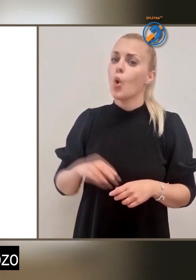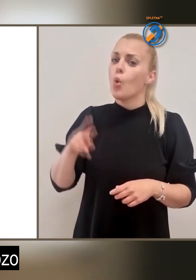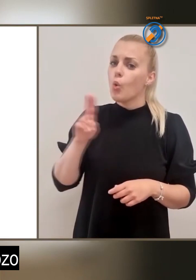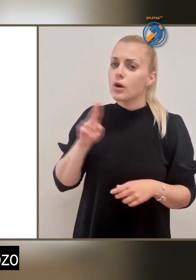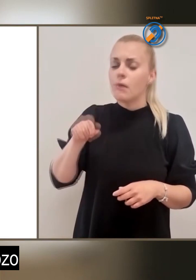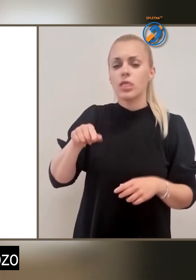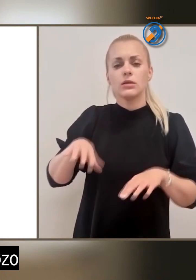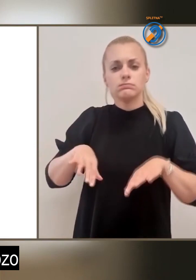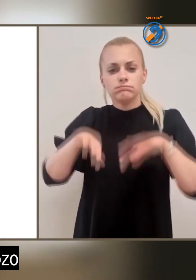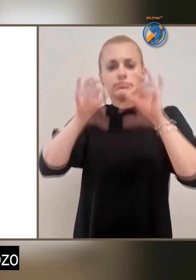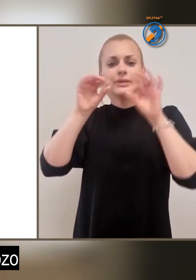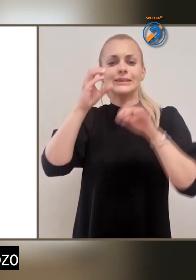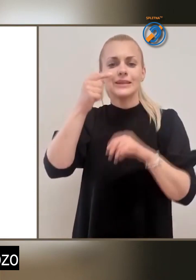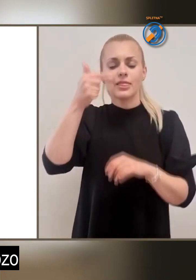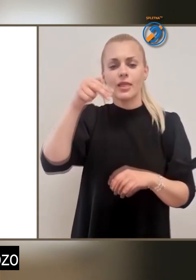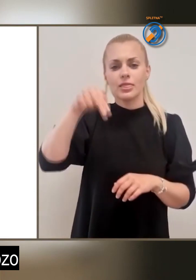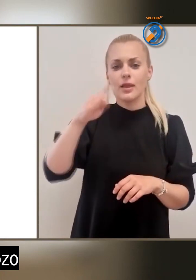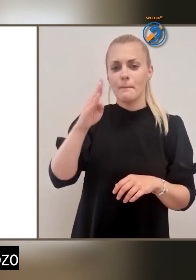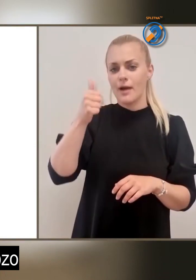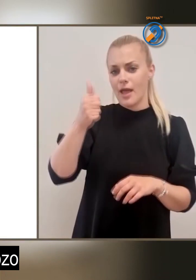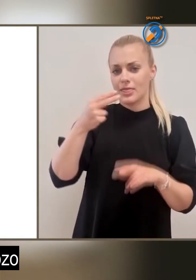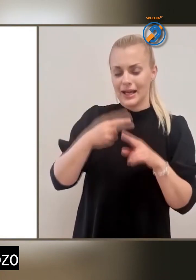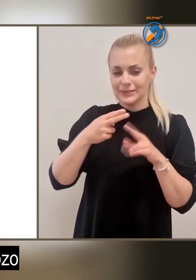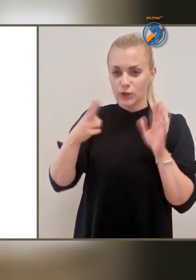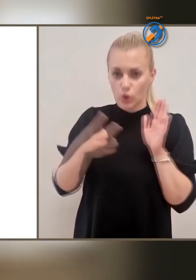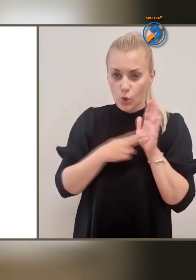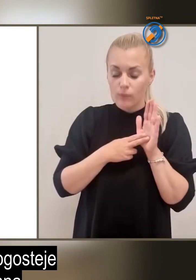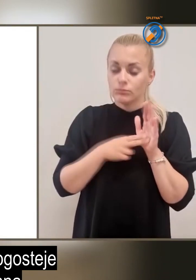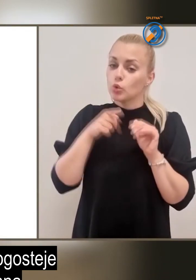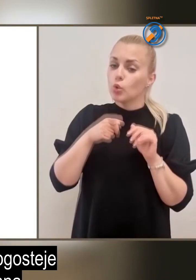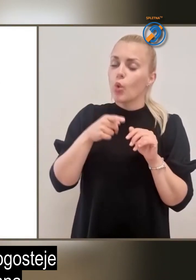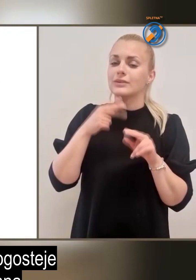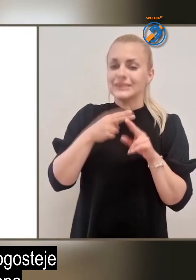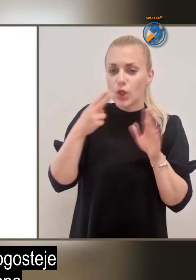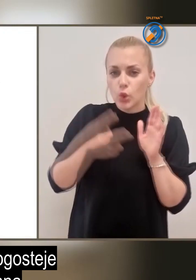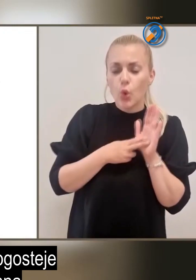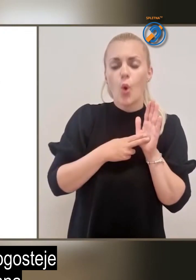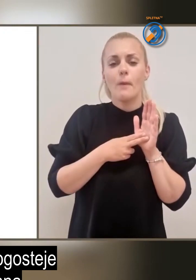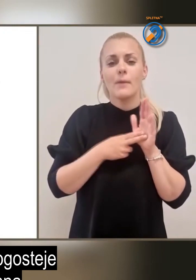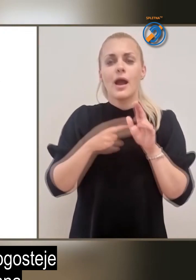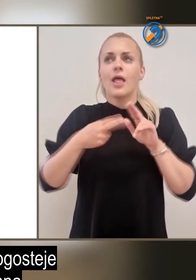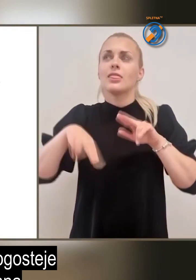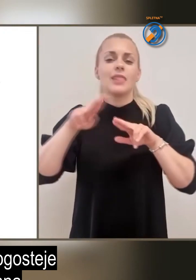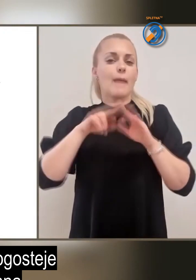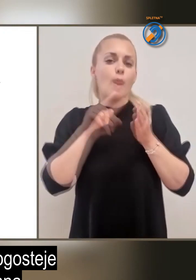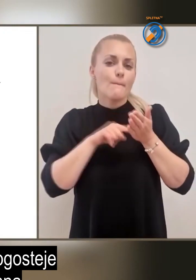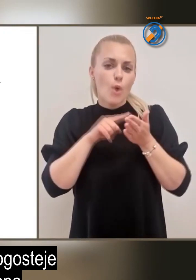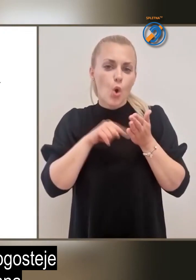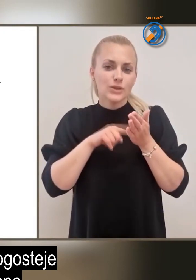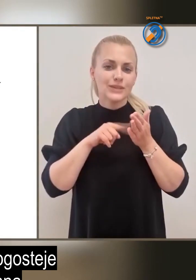Urban je bil diagnosticiran s CTNNB1 sindromom. Gre se za sindrom, kateri